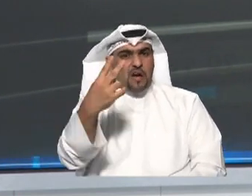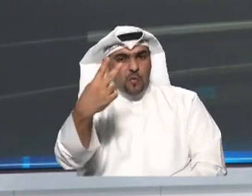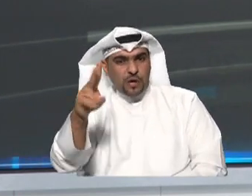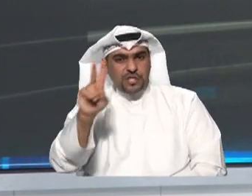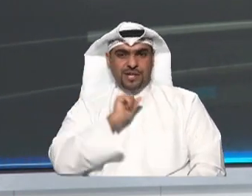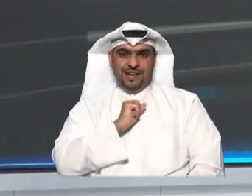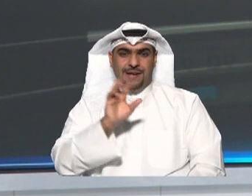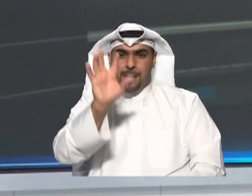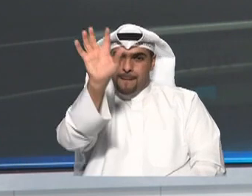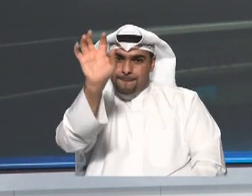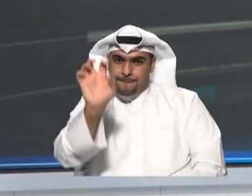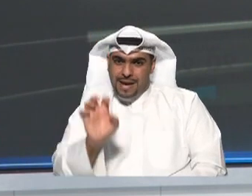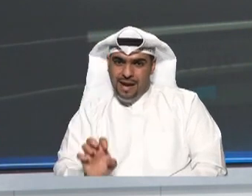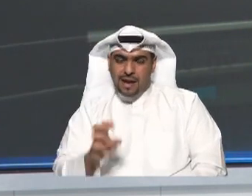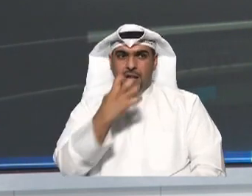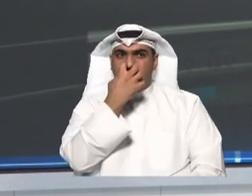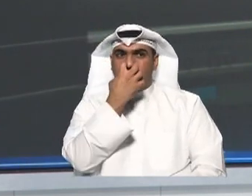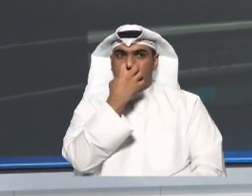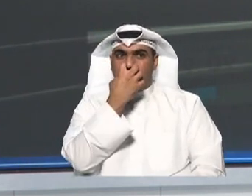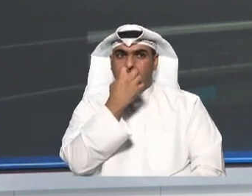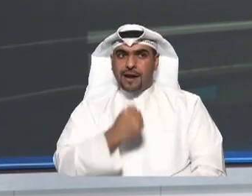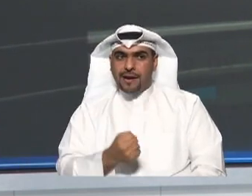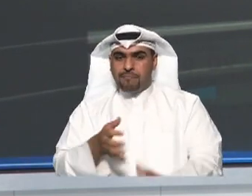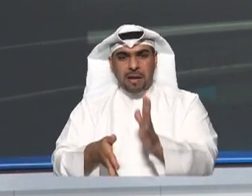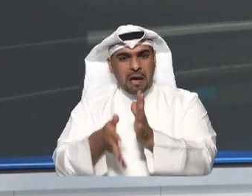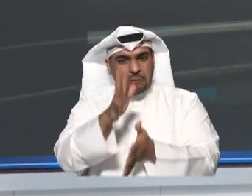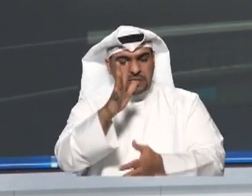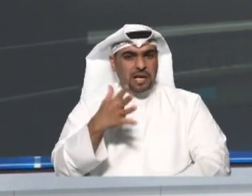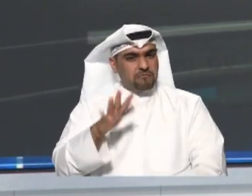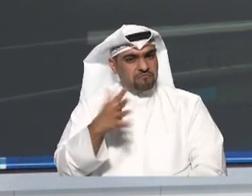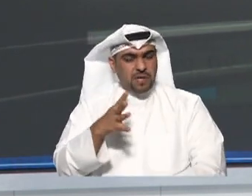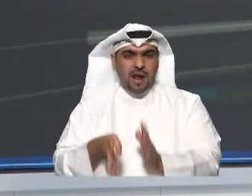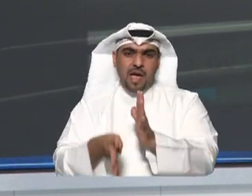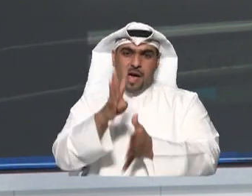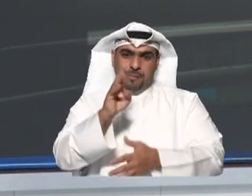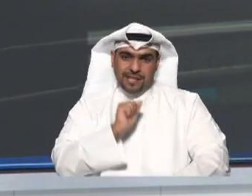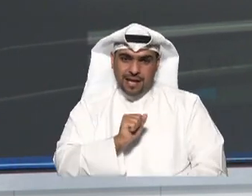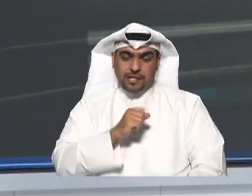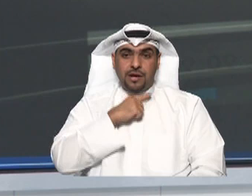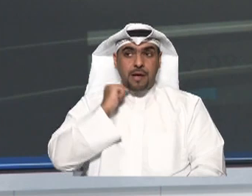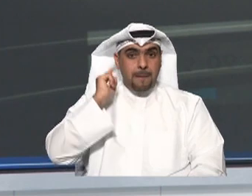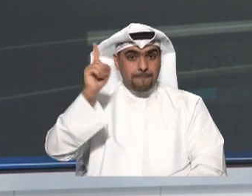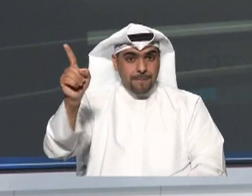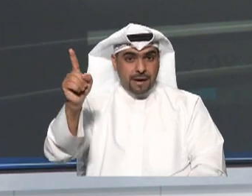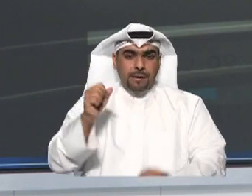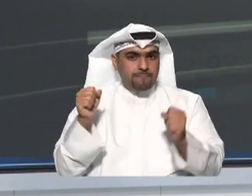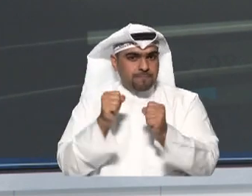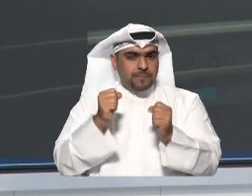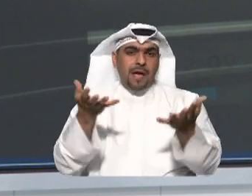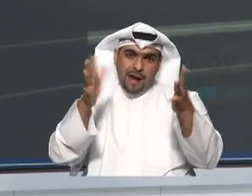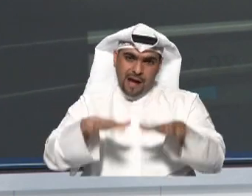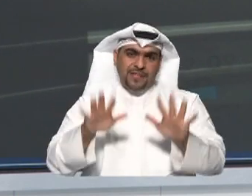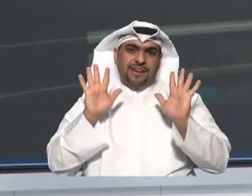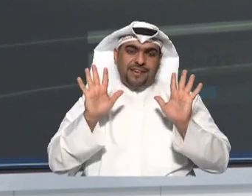ايضا متوقع تكون اقل من هذه المعدلات على بعض المناطق خاصه الشماليه والشماليه الغربيه من البلاد. اما الصغرى المتوقع في مدينه الكويت ما